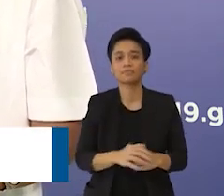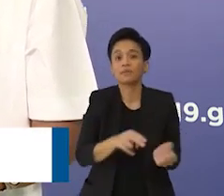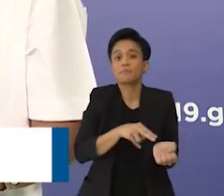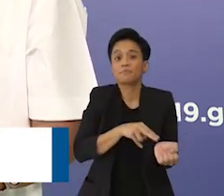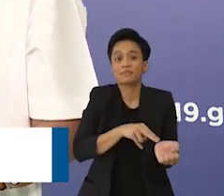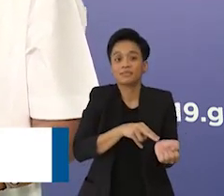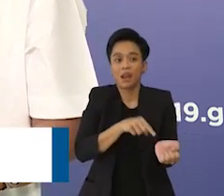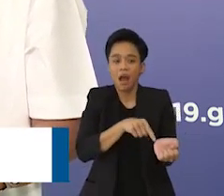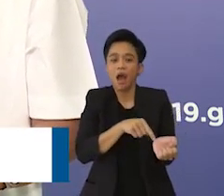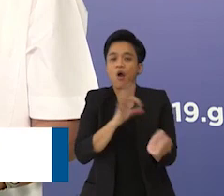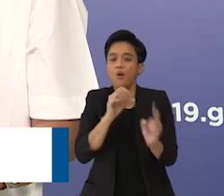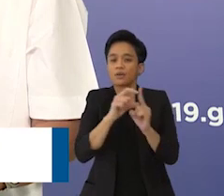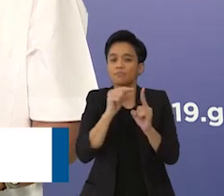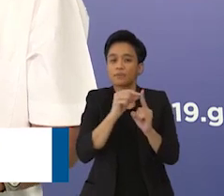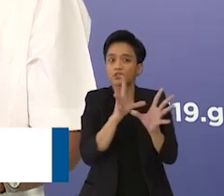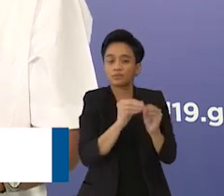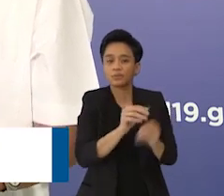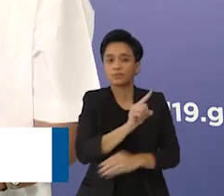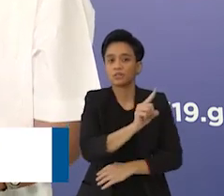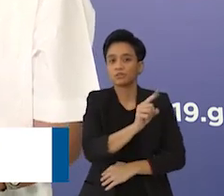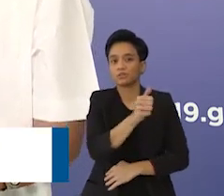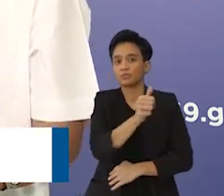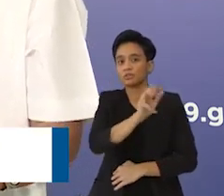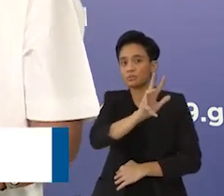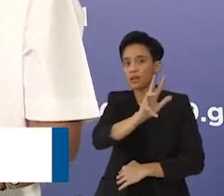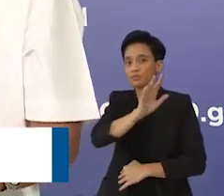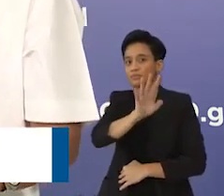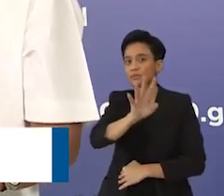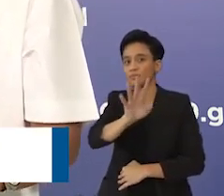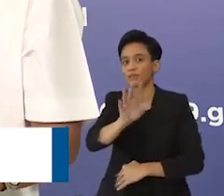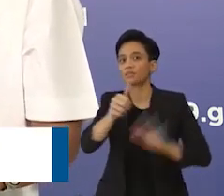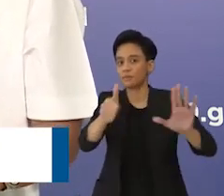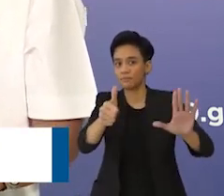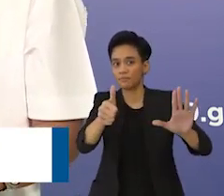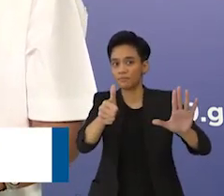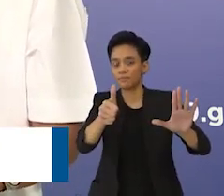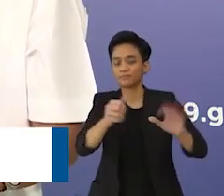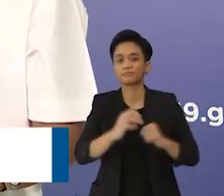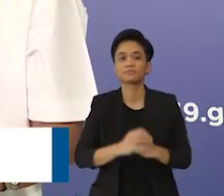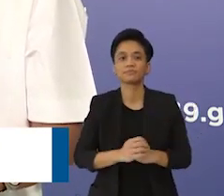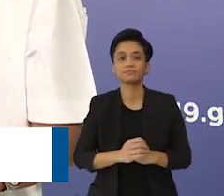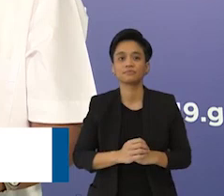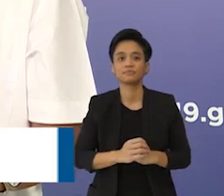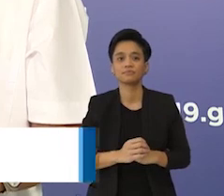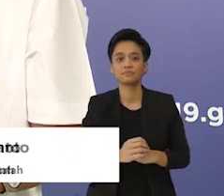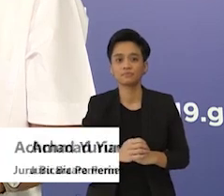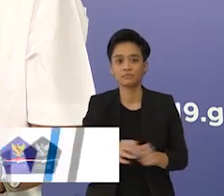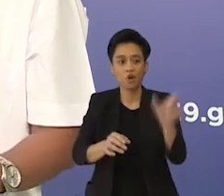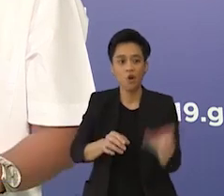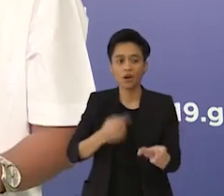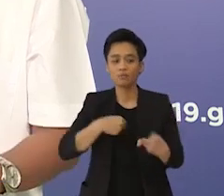dilaporkan udp 169000 446 orang pasien dalam